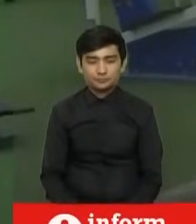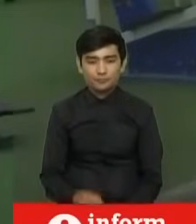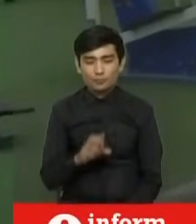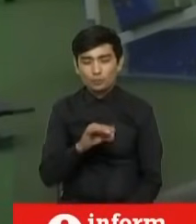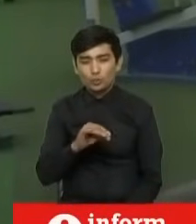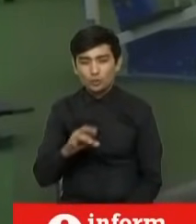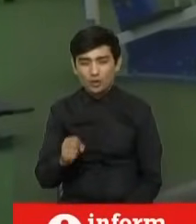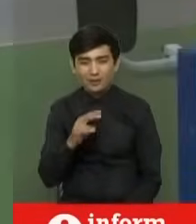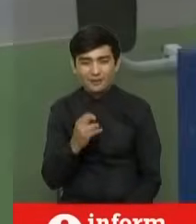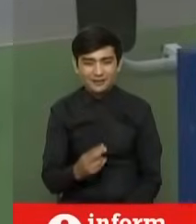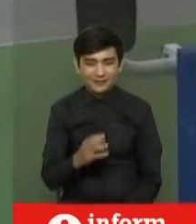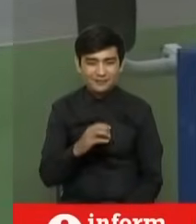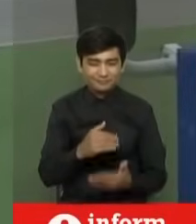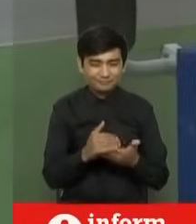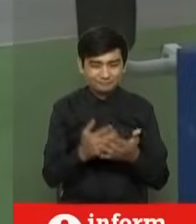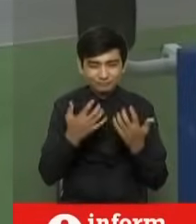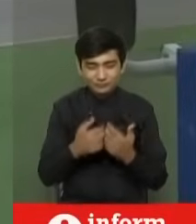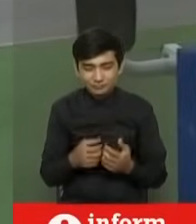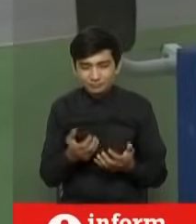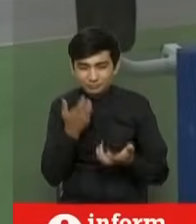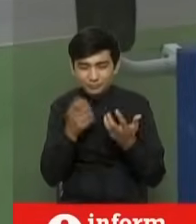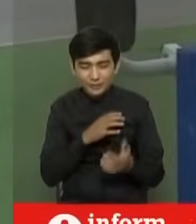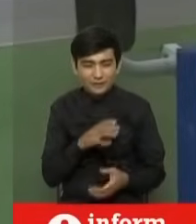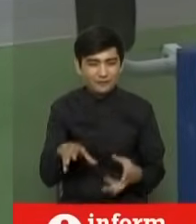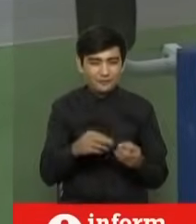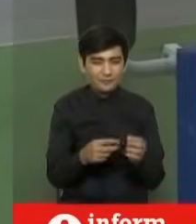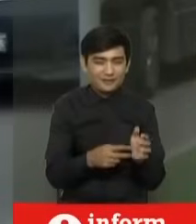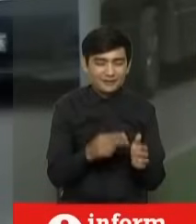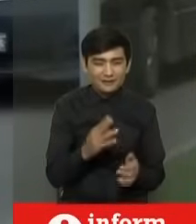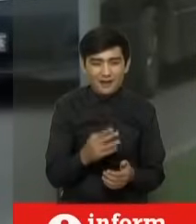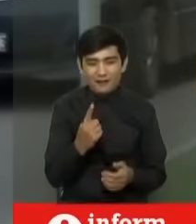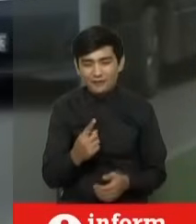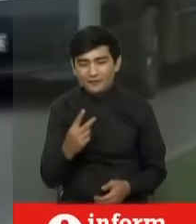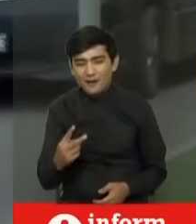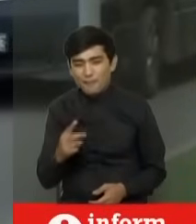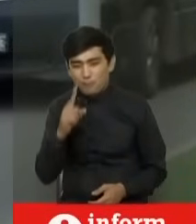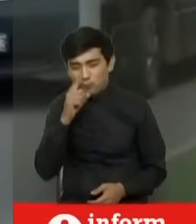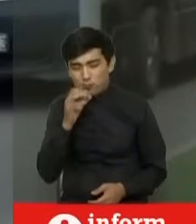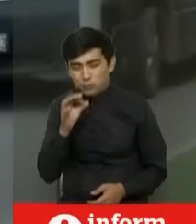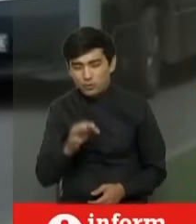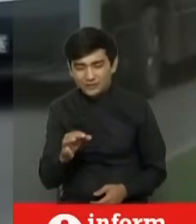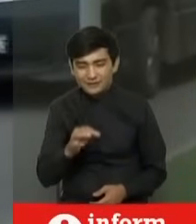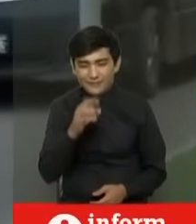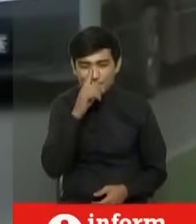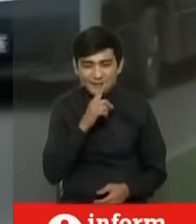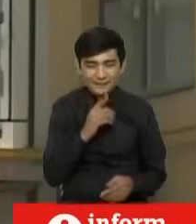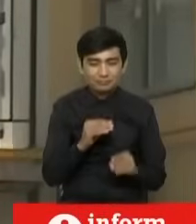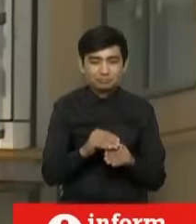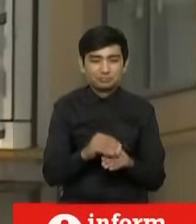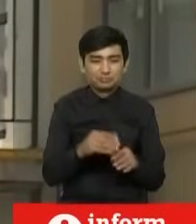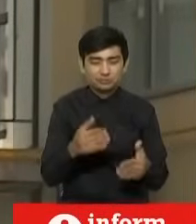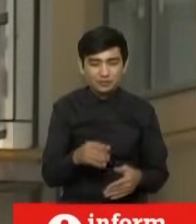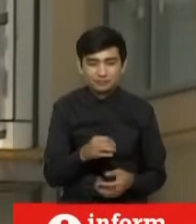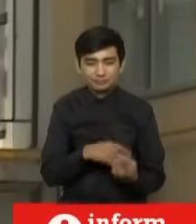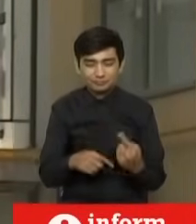бюро нацстатистики, в последнее время цены на жилье растут в среднем на 1-2% в месяц, что сказалось на росте сделок с